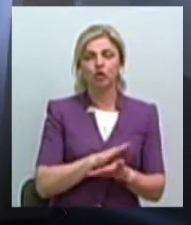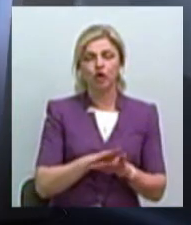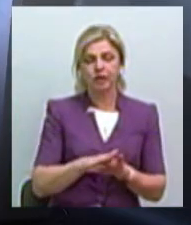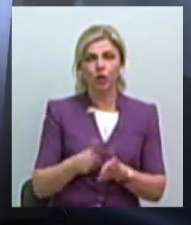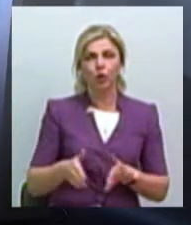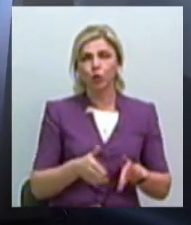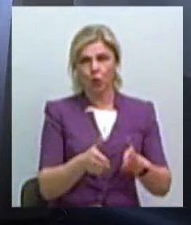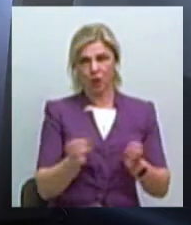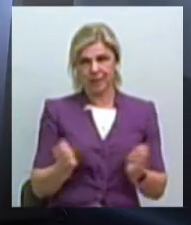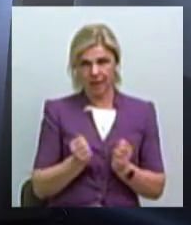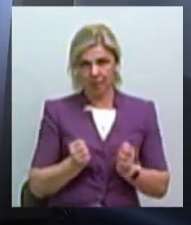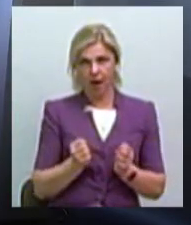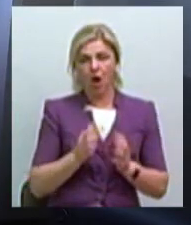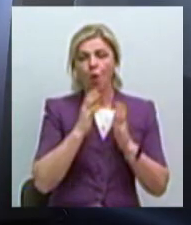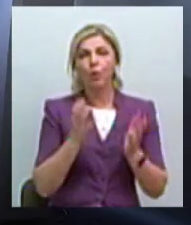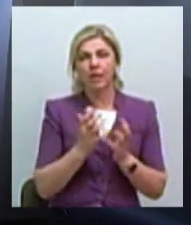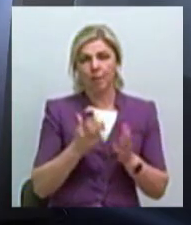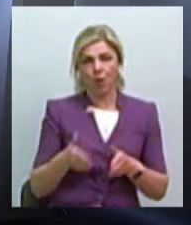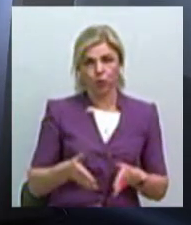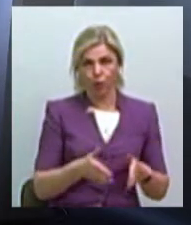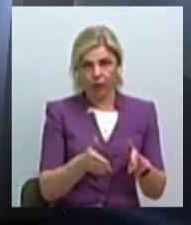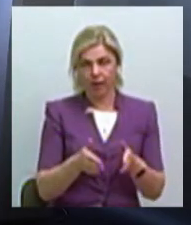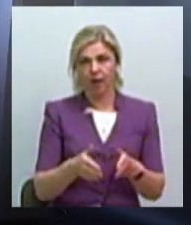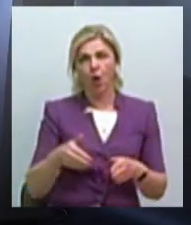взимку, утримання тобто, доріг. Це і